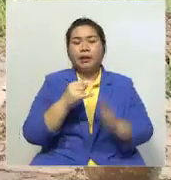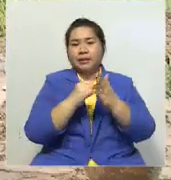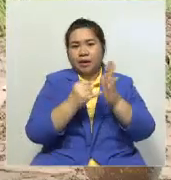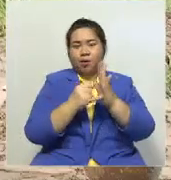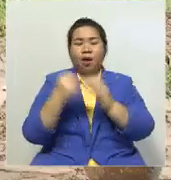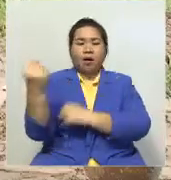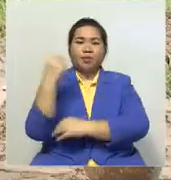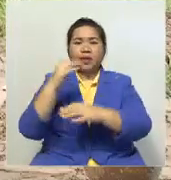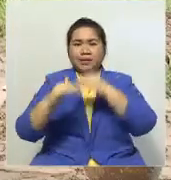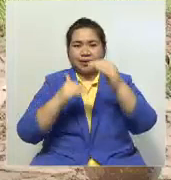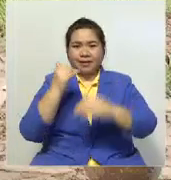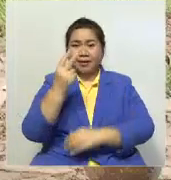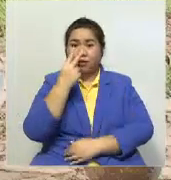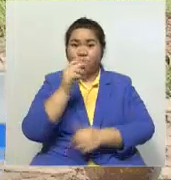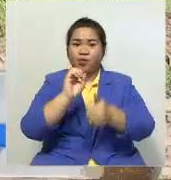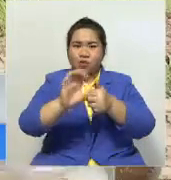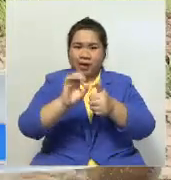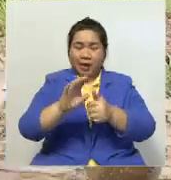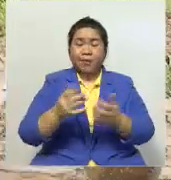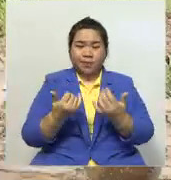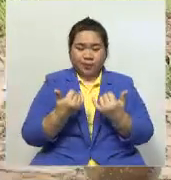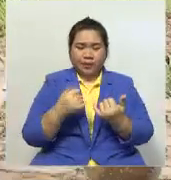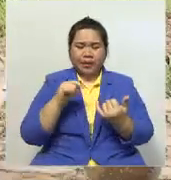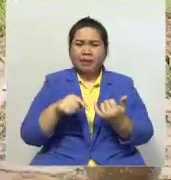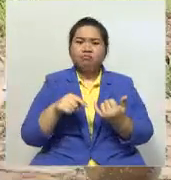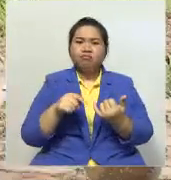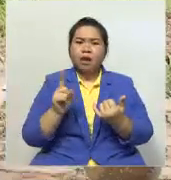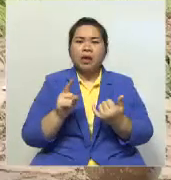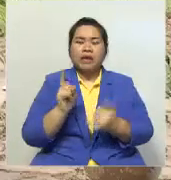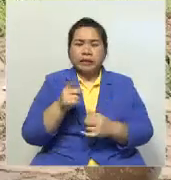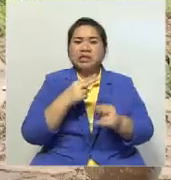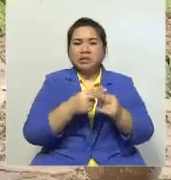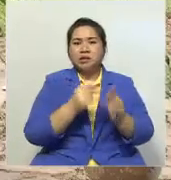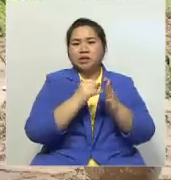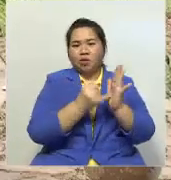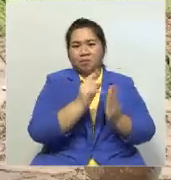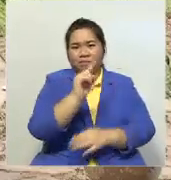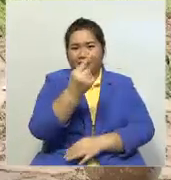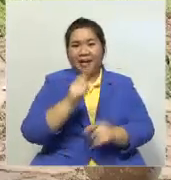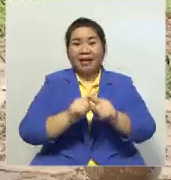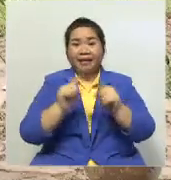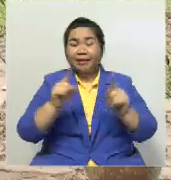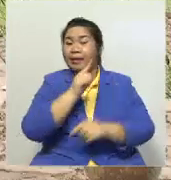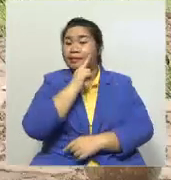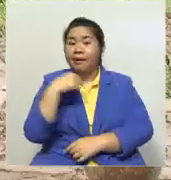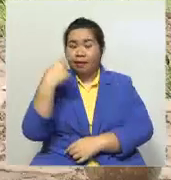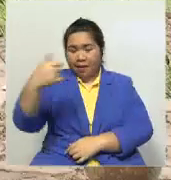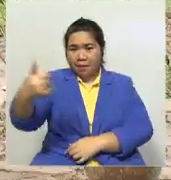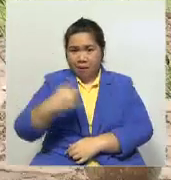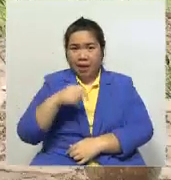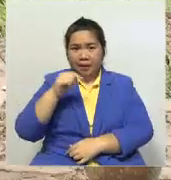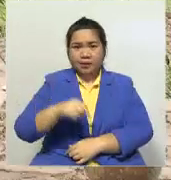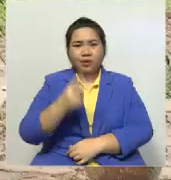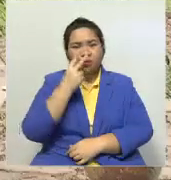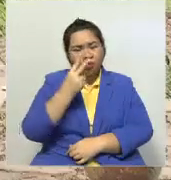อำนาจเจริญให้มากยิ่งขึ้นเพราะว่าถึงแม้จังหวัดแห่งนี้จะเป็นจังหวัดใหม่แต่ต้องรับประกันได้เลยว่าหากใครได้มาแล้วจะได้สัมผัสถึ